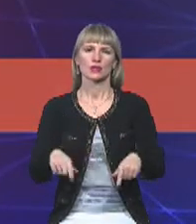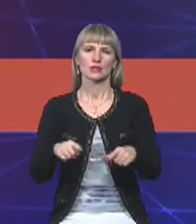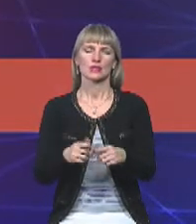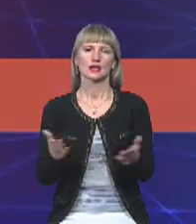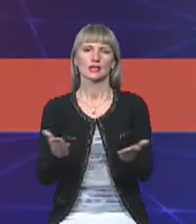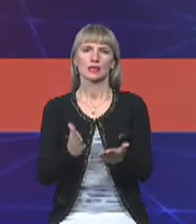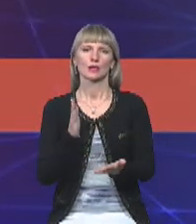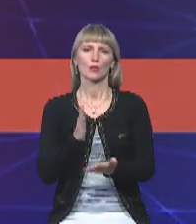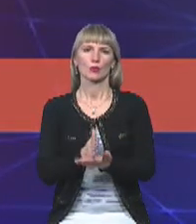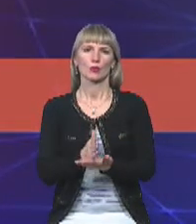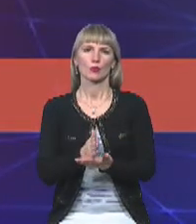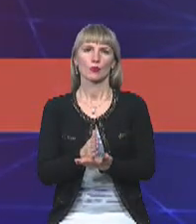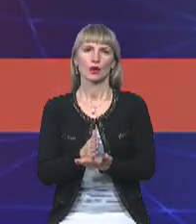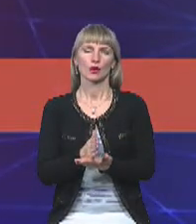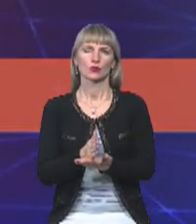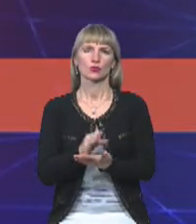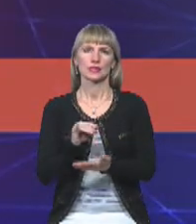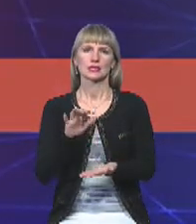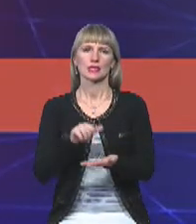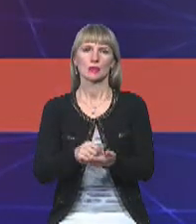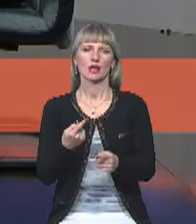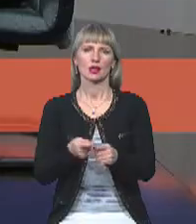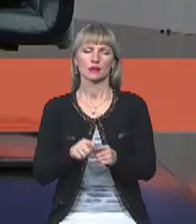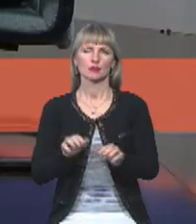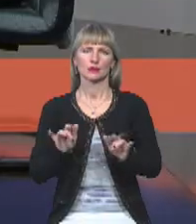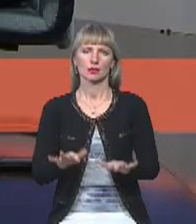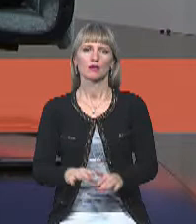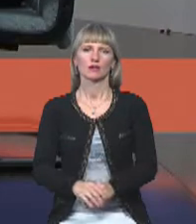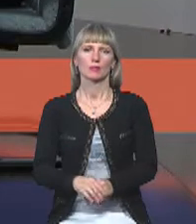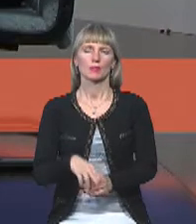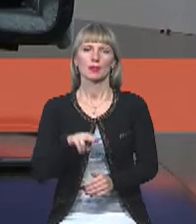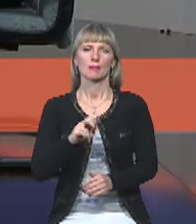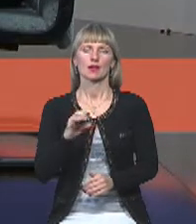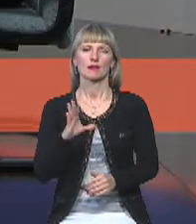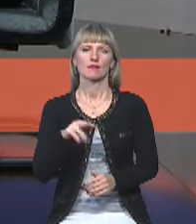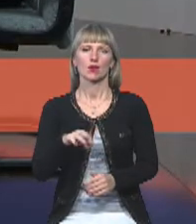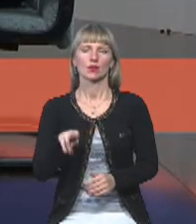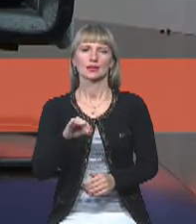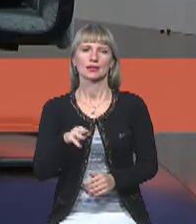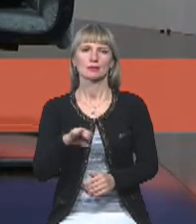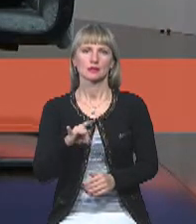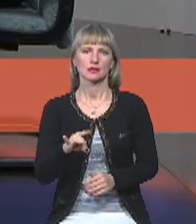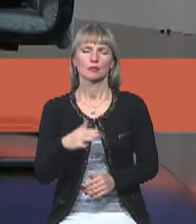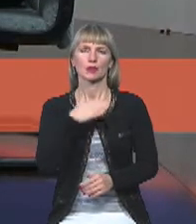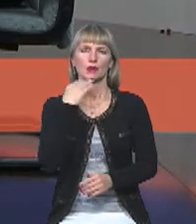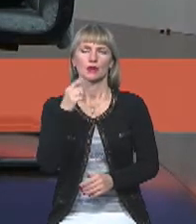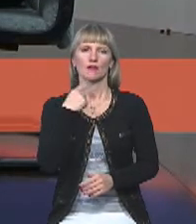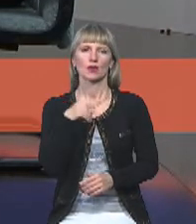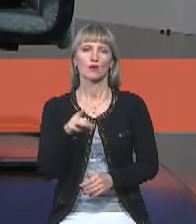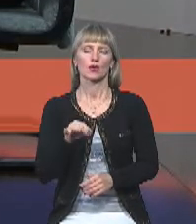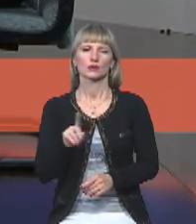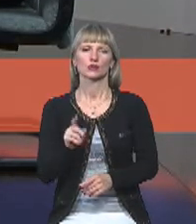які мають і займаються цими справами. Пане Володимир, ми вже багато говорили про те,